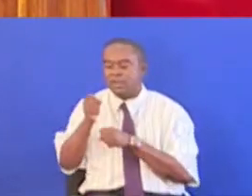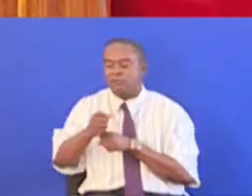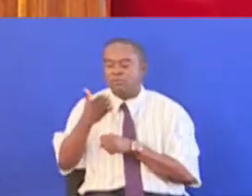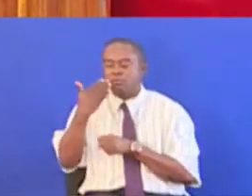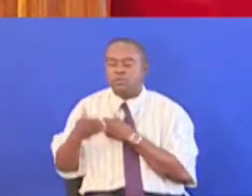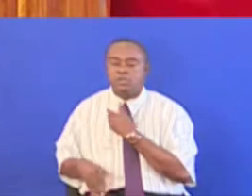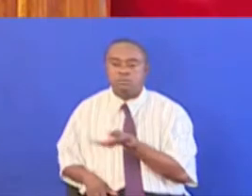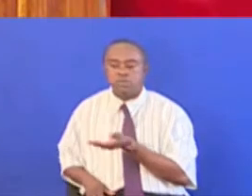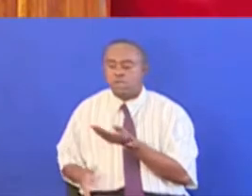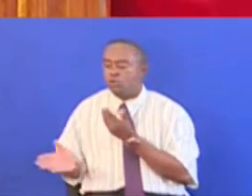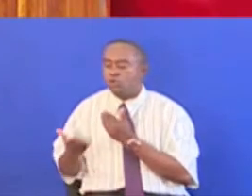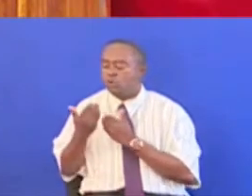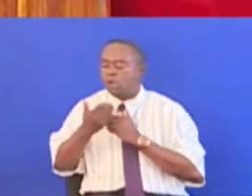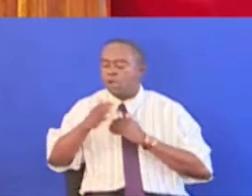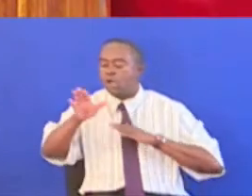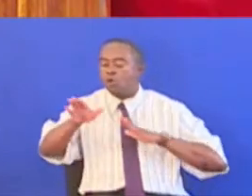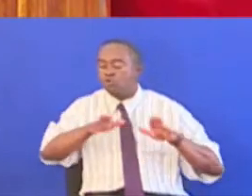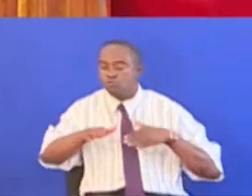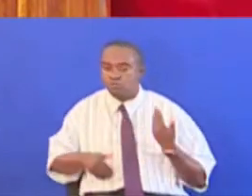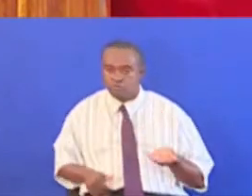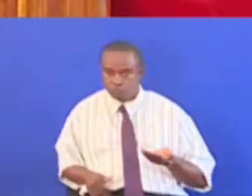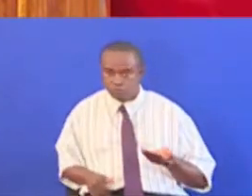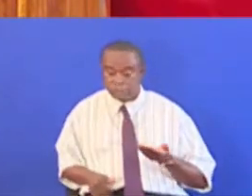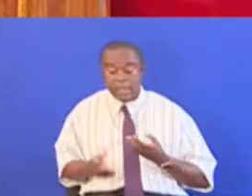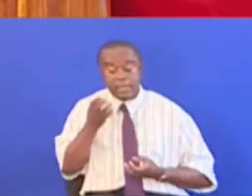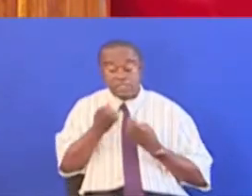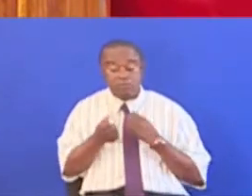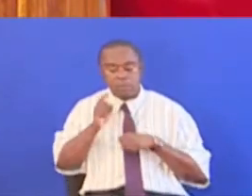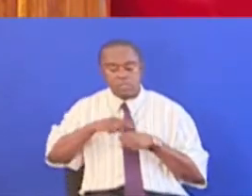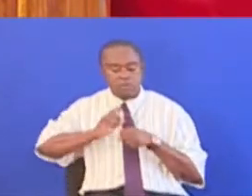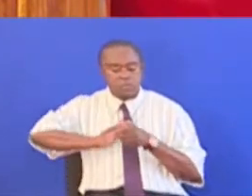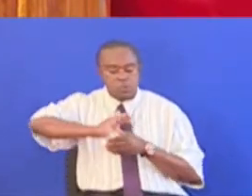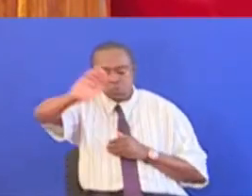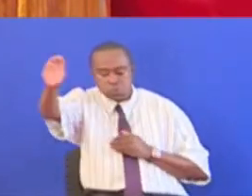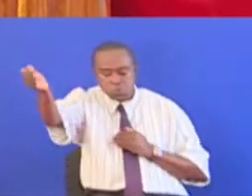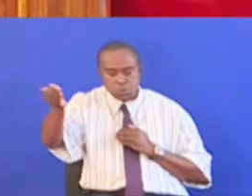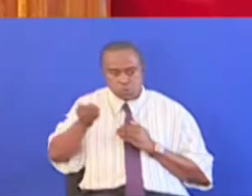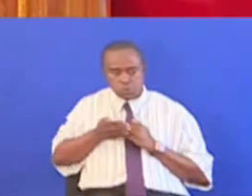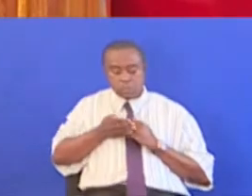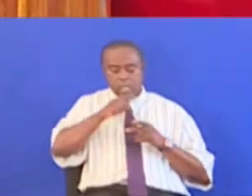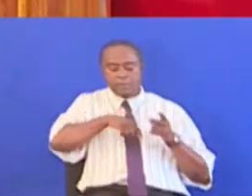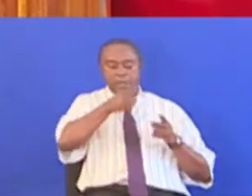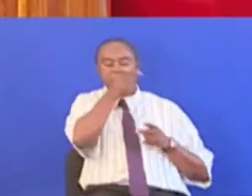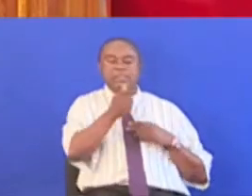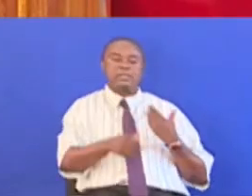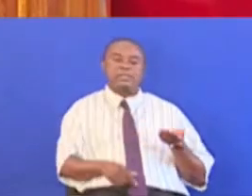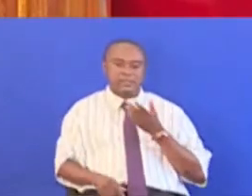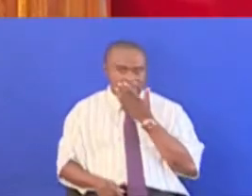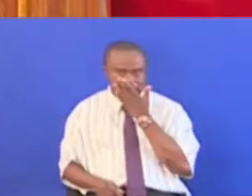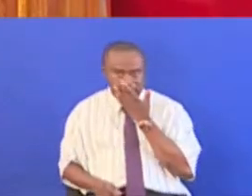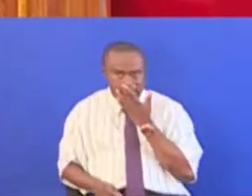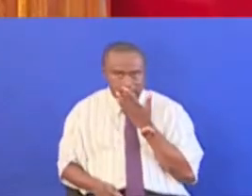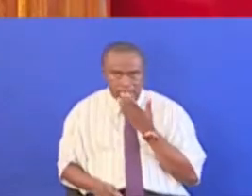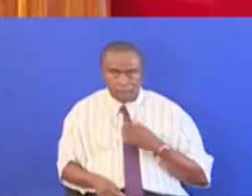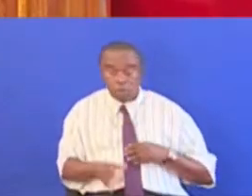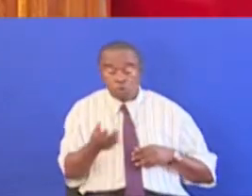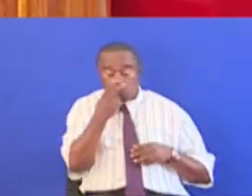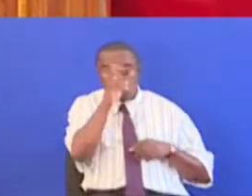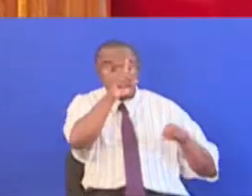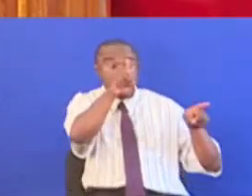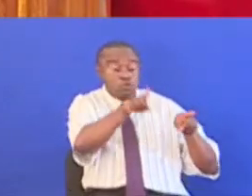ya kuondoa usumbufu na changamoto za watu hao wanazozipata hasa wanaporejea nyumbani kuja kuona ndugu